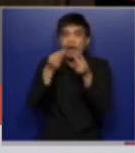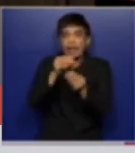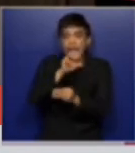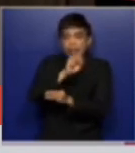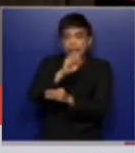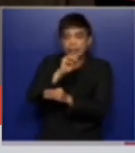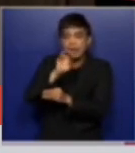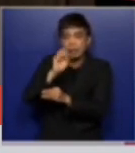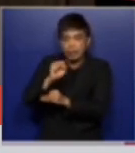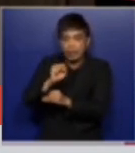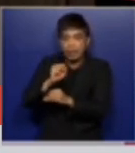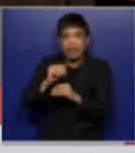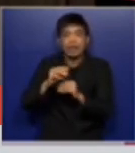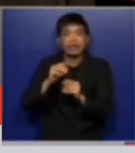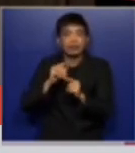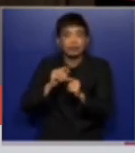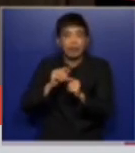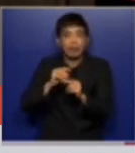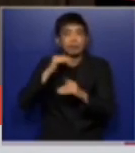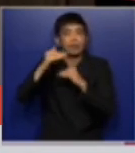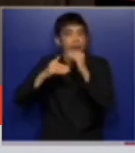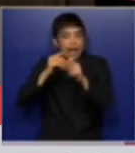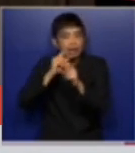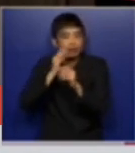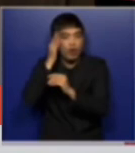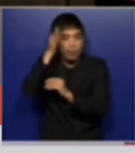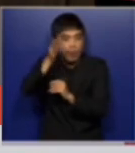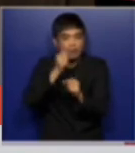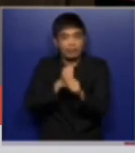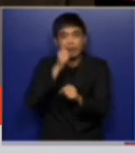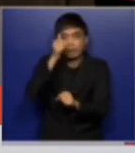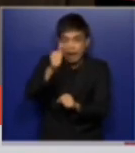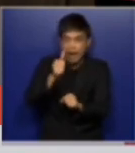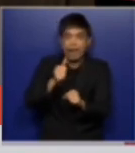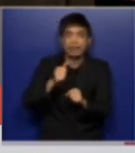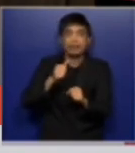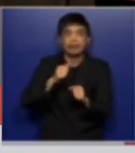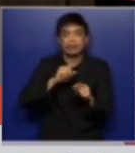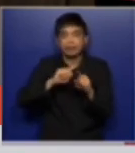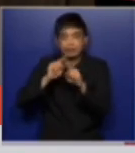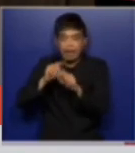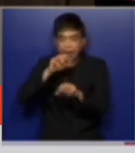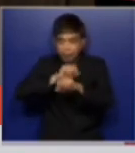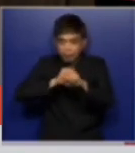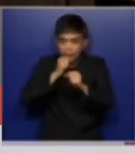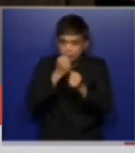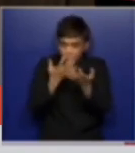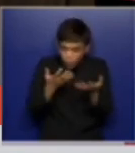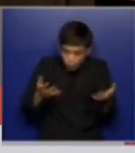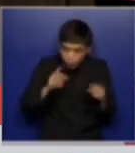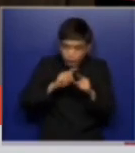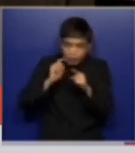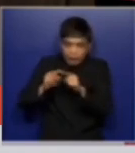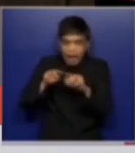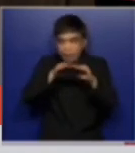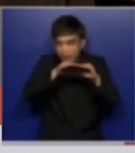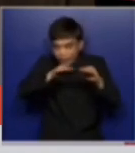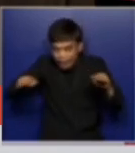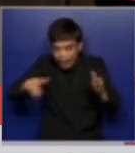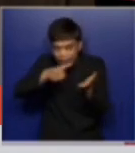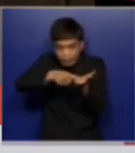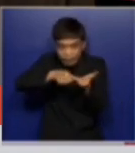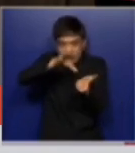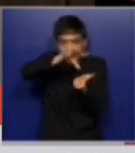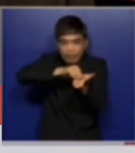ามารถเดินต่อไปได้ให้เกิดการสร้างงานเกิดการขบวนการผลิตและเป็นฐานภาษีที่เป็น